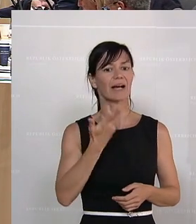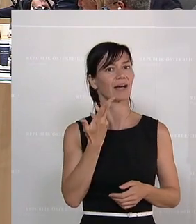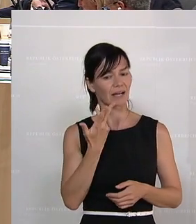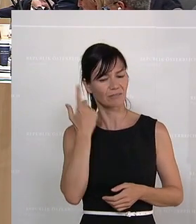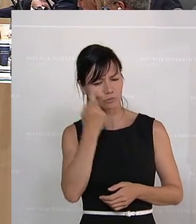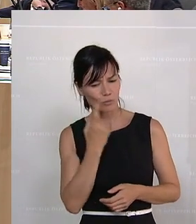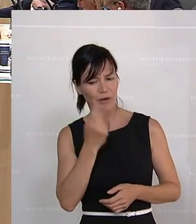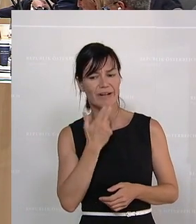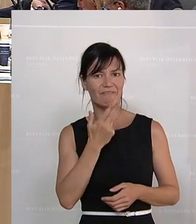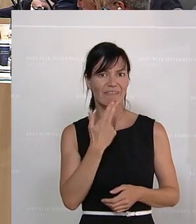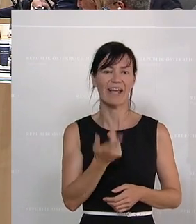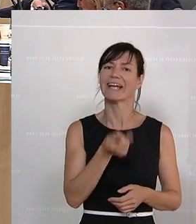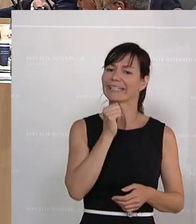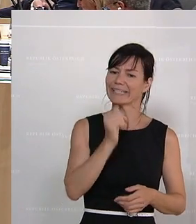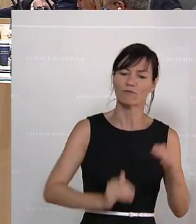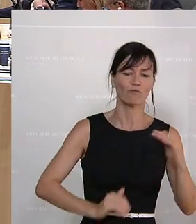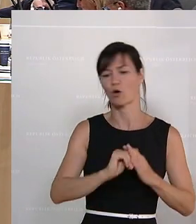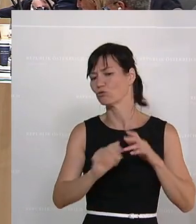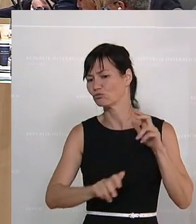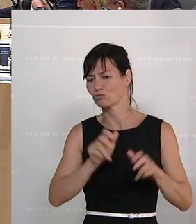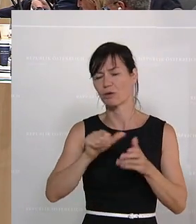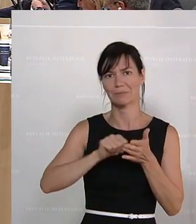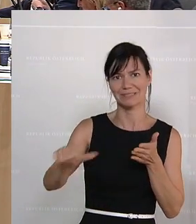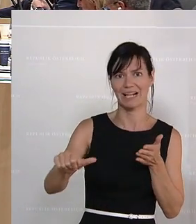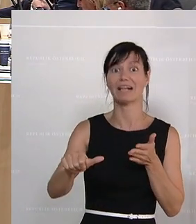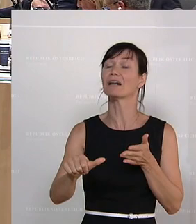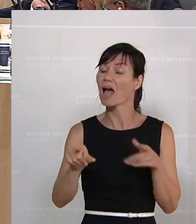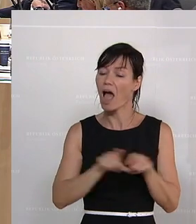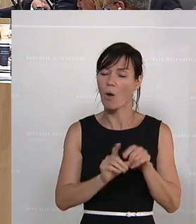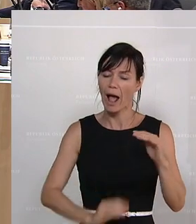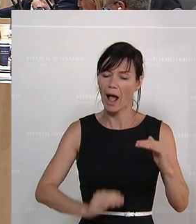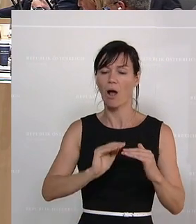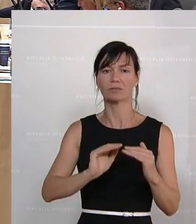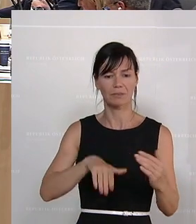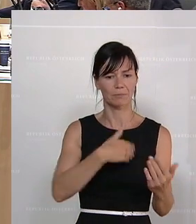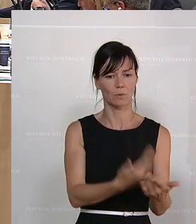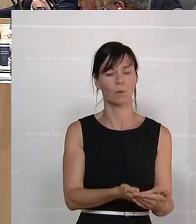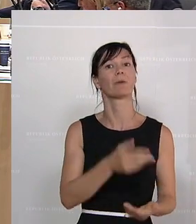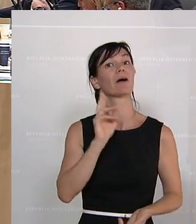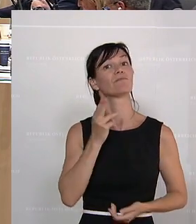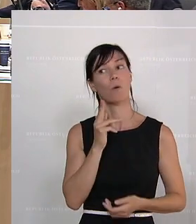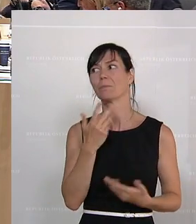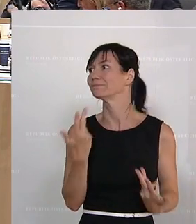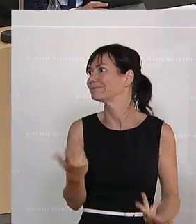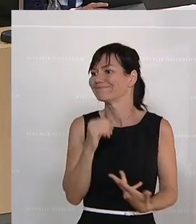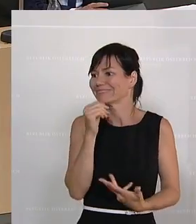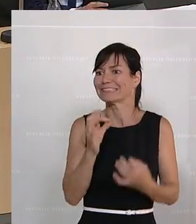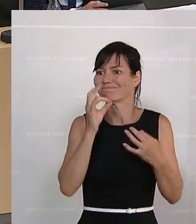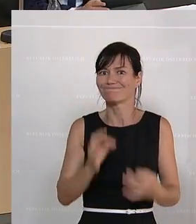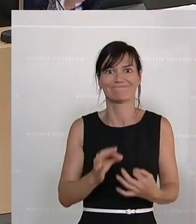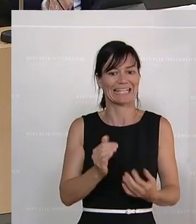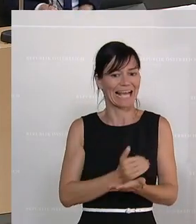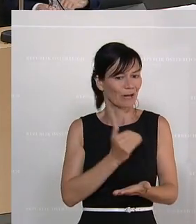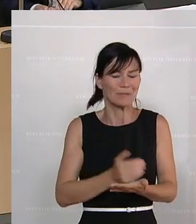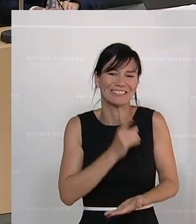getragen die nicht voll vom familienbonus bloß profitieren können weil sie eben nicht aufgrund ihres